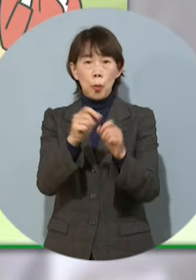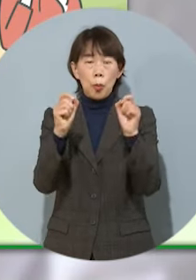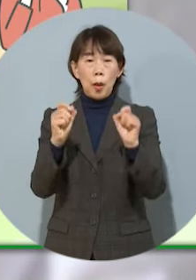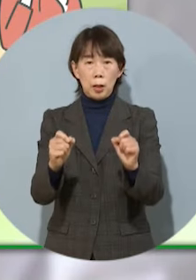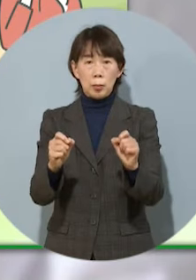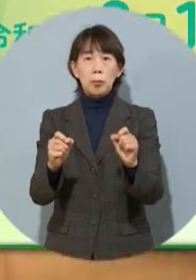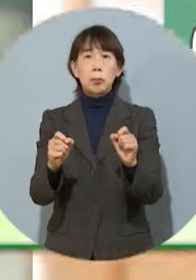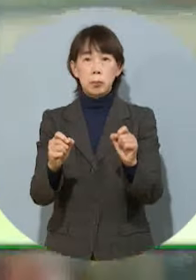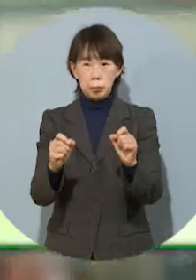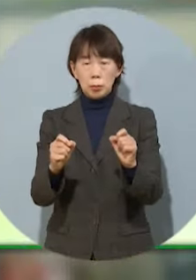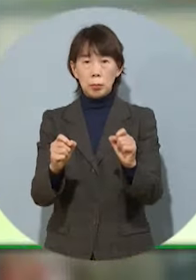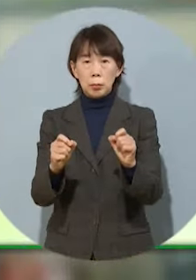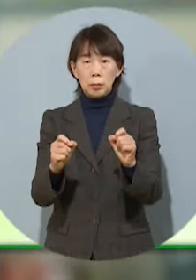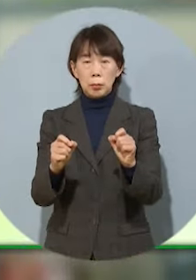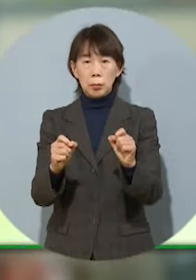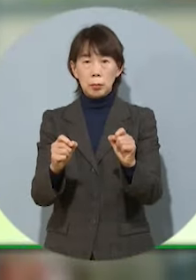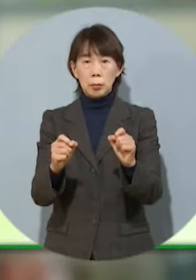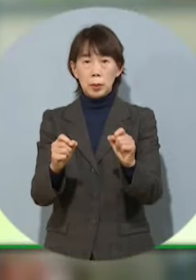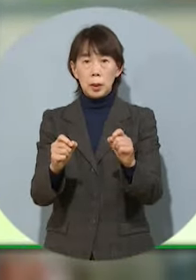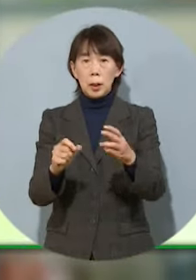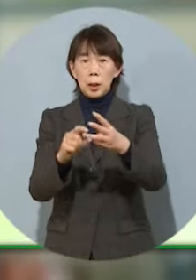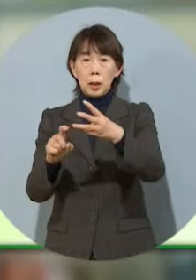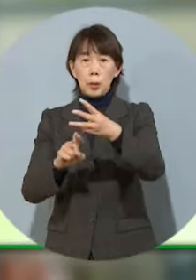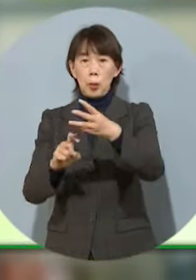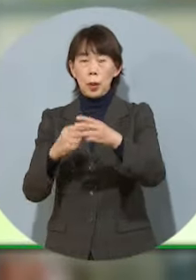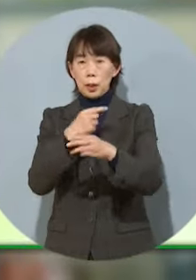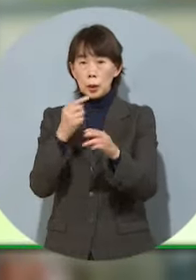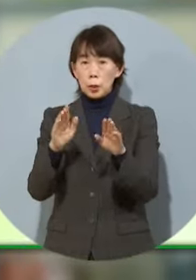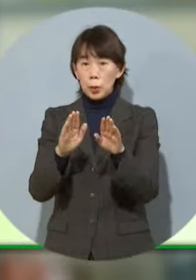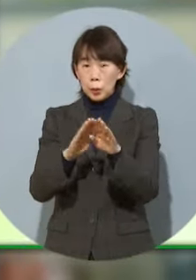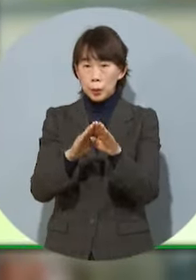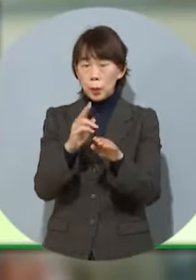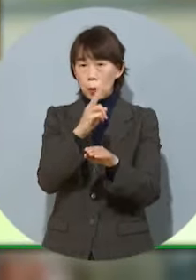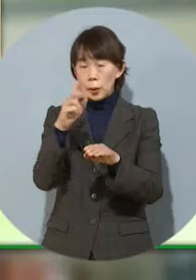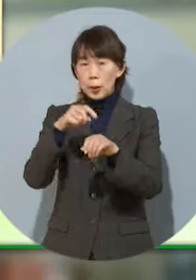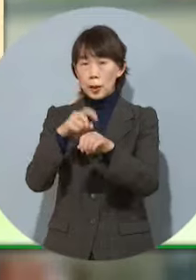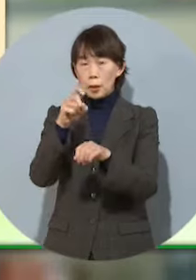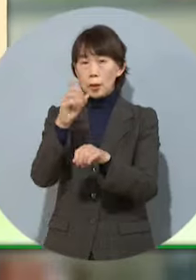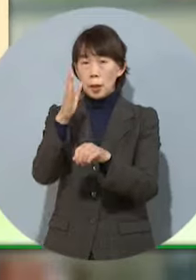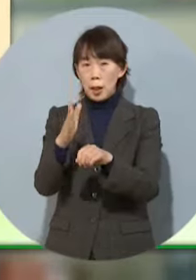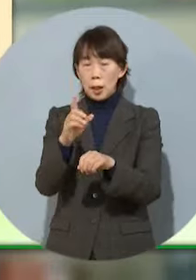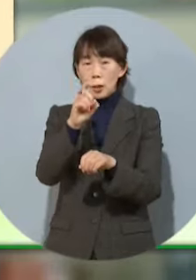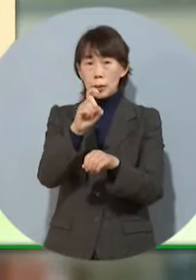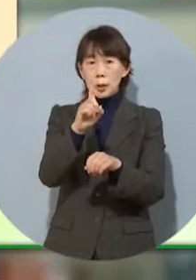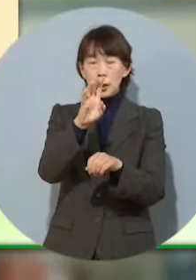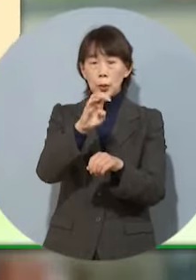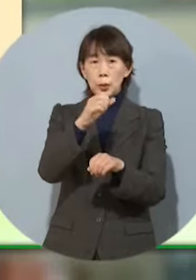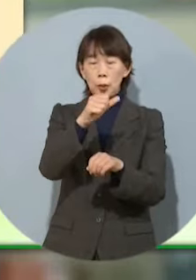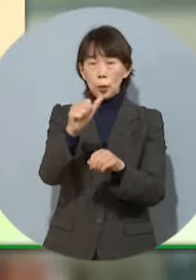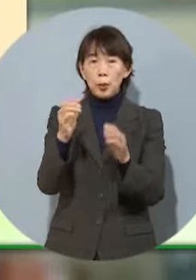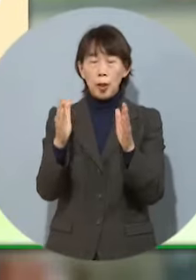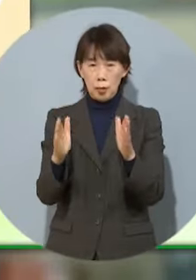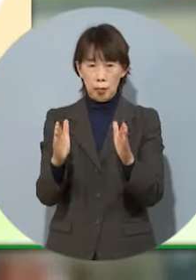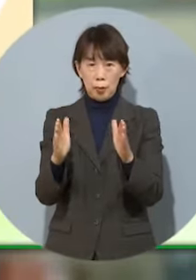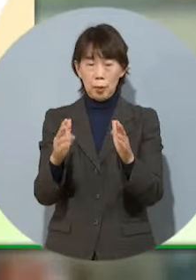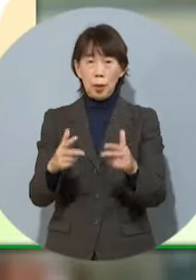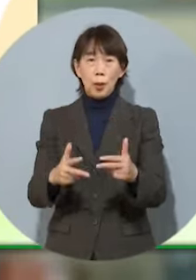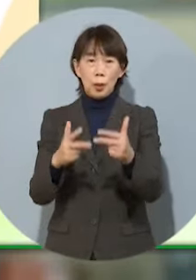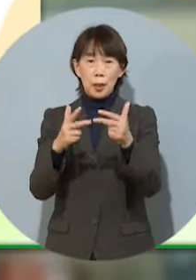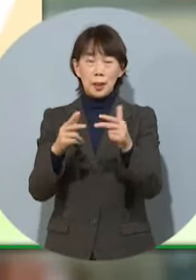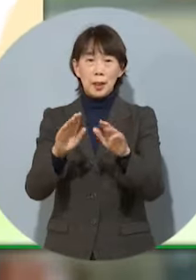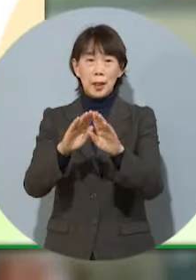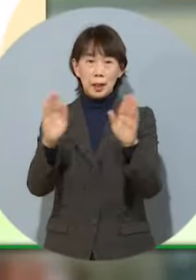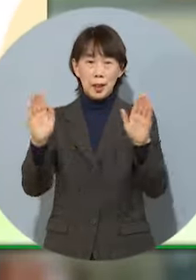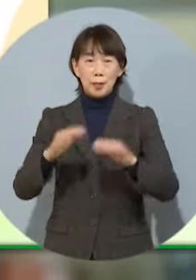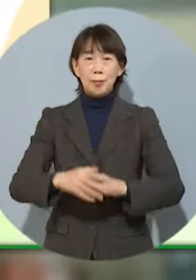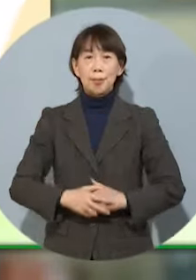題は今月10日日曜日の午前10時半から11時45分までオンラインで開